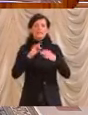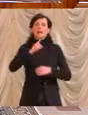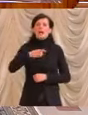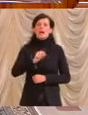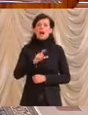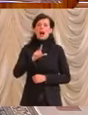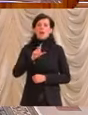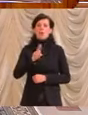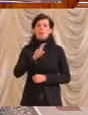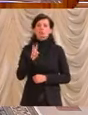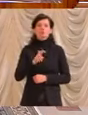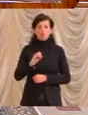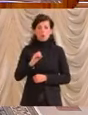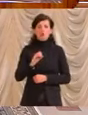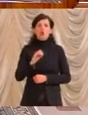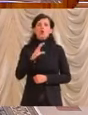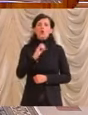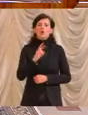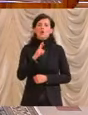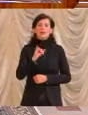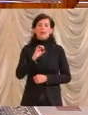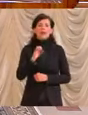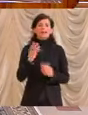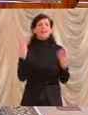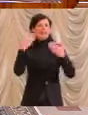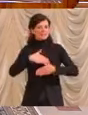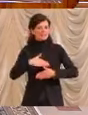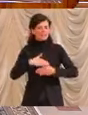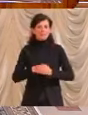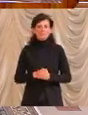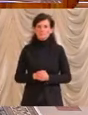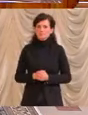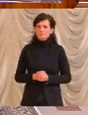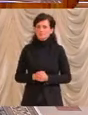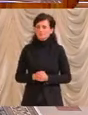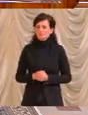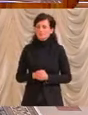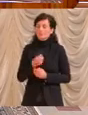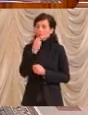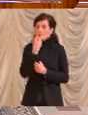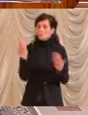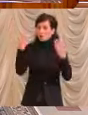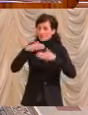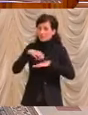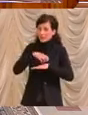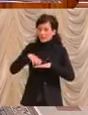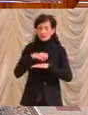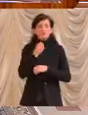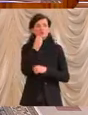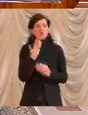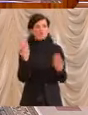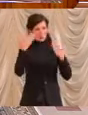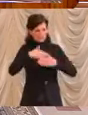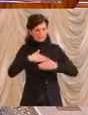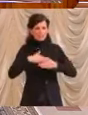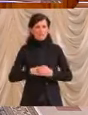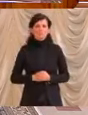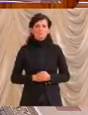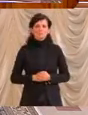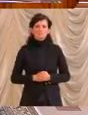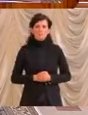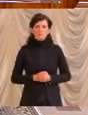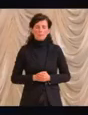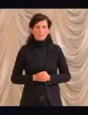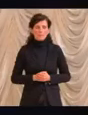Corriere della Sera, mi dicono. Sì, buonasera Presidente, buonasera Ministro. Buonasera.